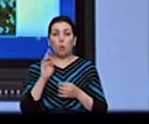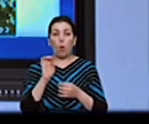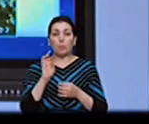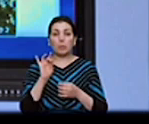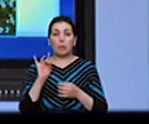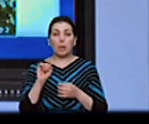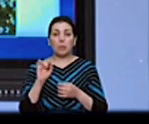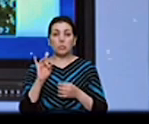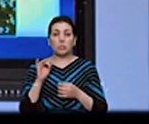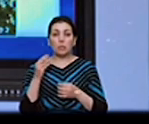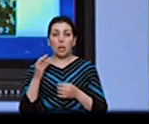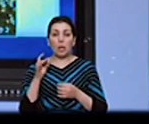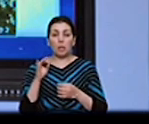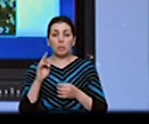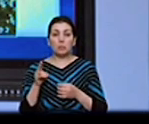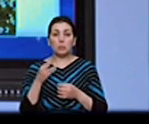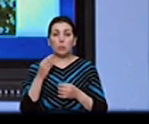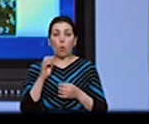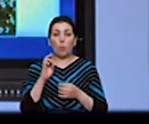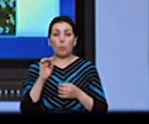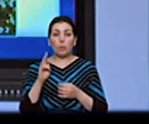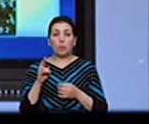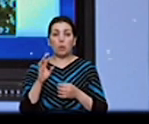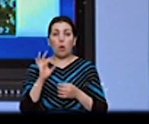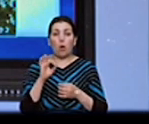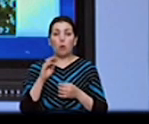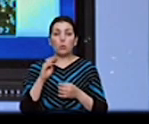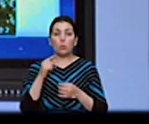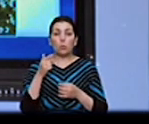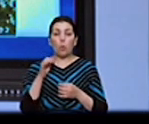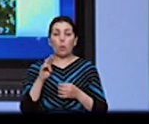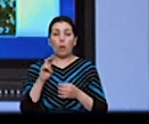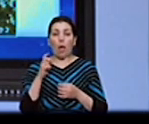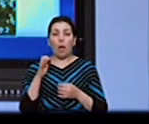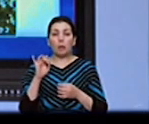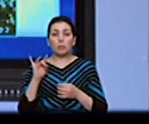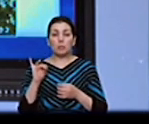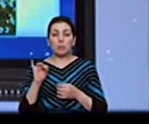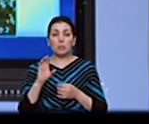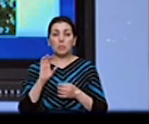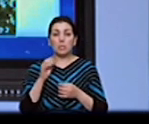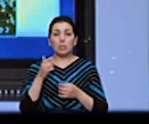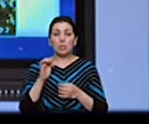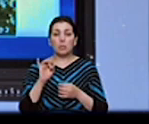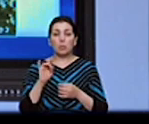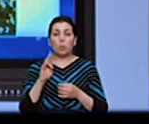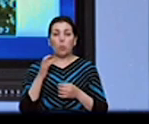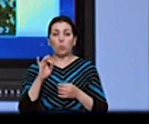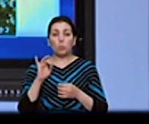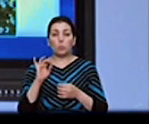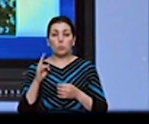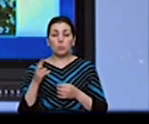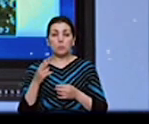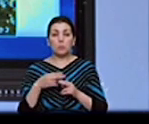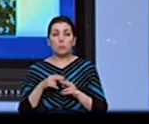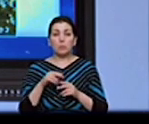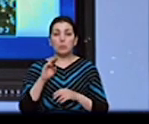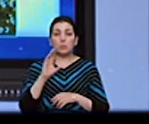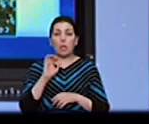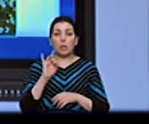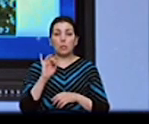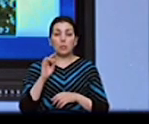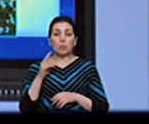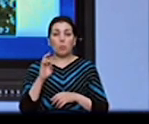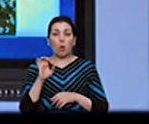kobra shraj, tog' beka o'simligi, oq gul xayri, sigir quyruq, tog' turbit,